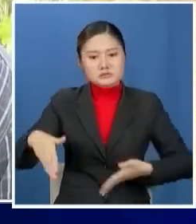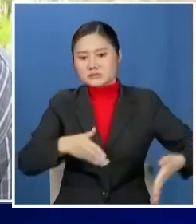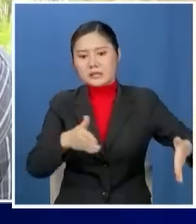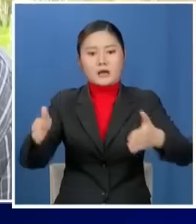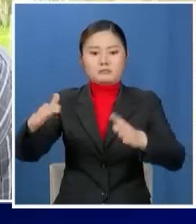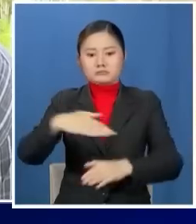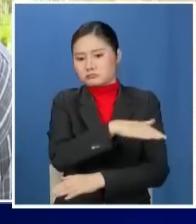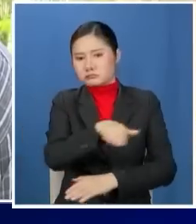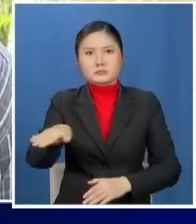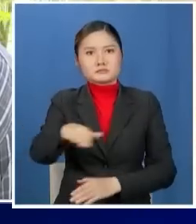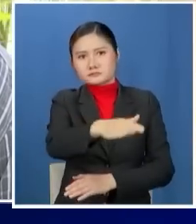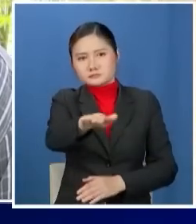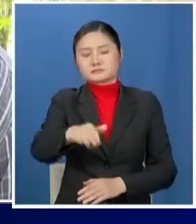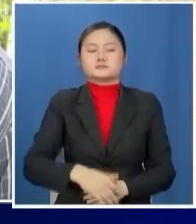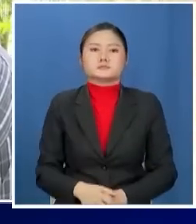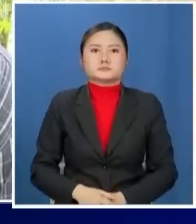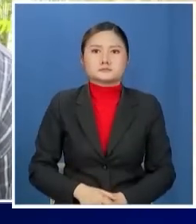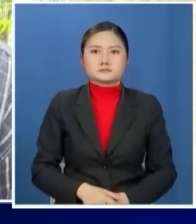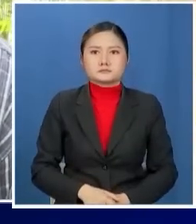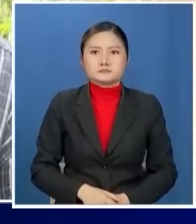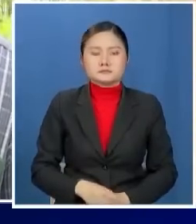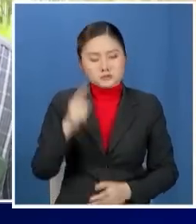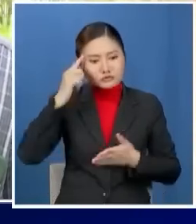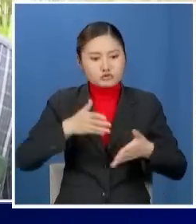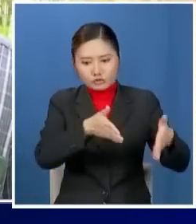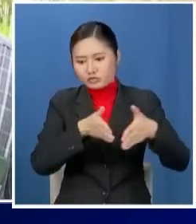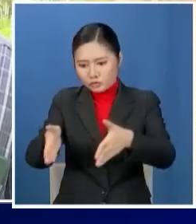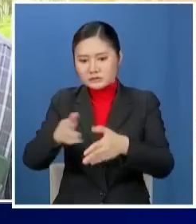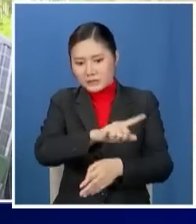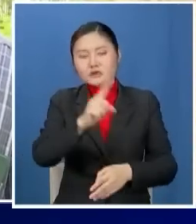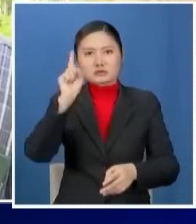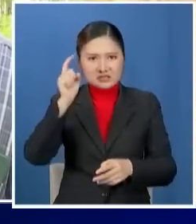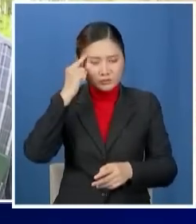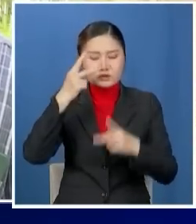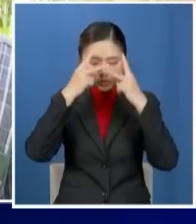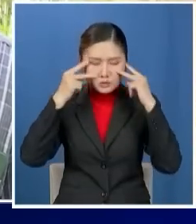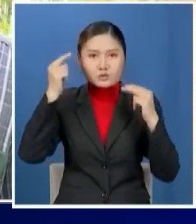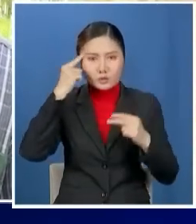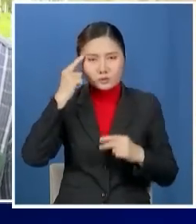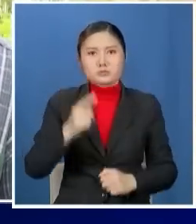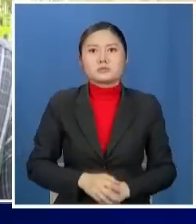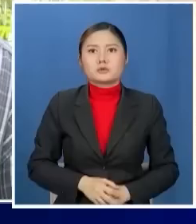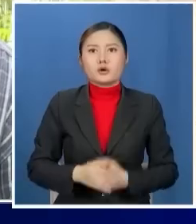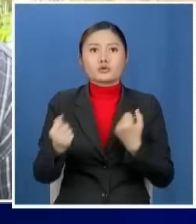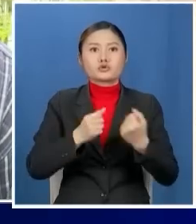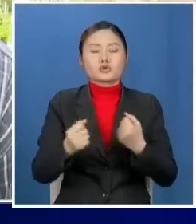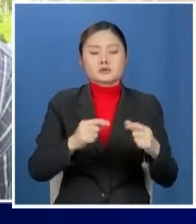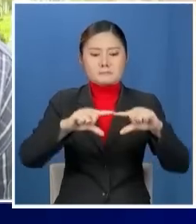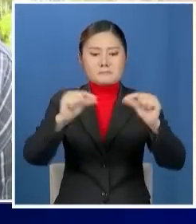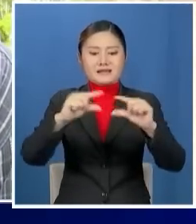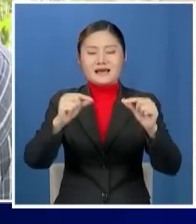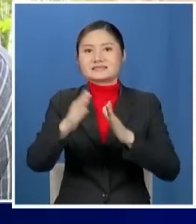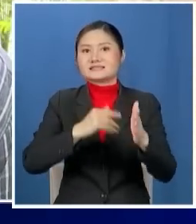างของการทิ้งศพเส้นนี้เป็นอย่างดีและมันมีเบาะแสนะครับว่ารถ Mazda สีแดง